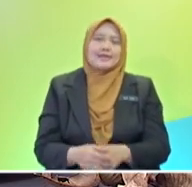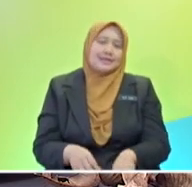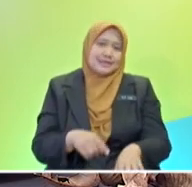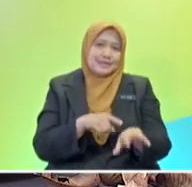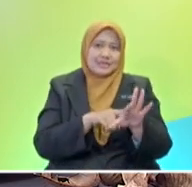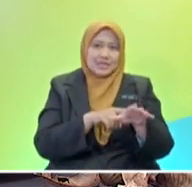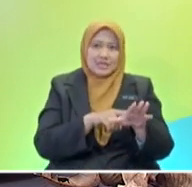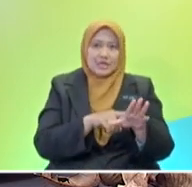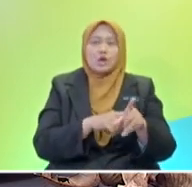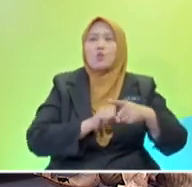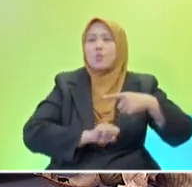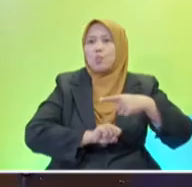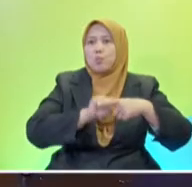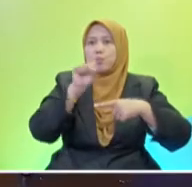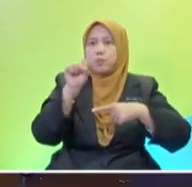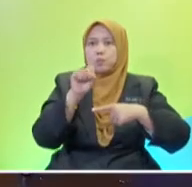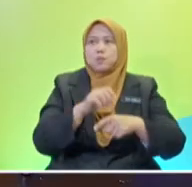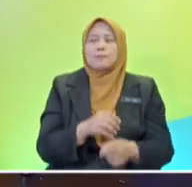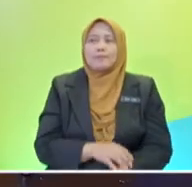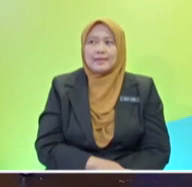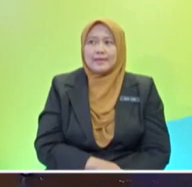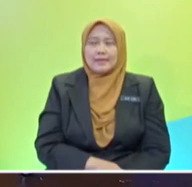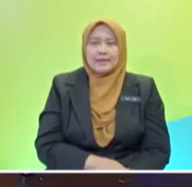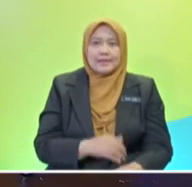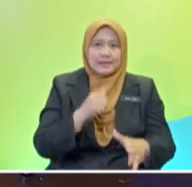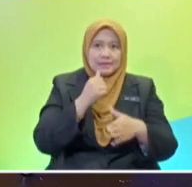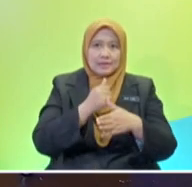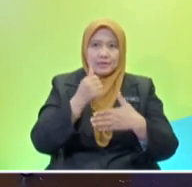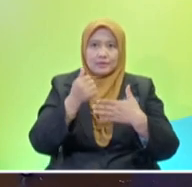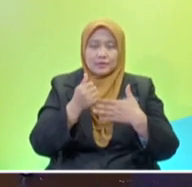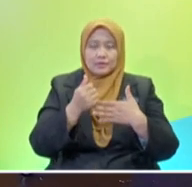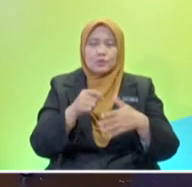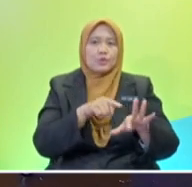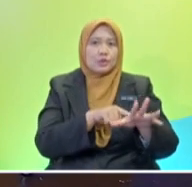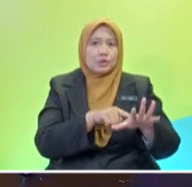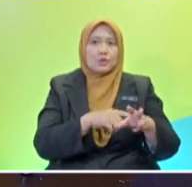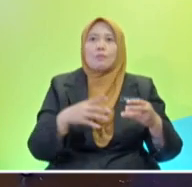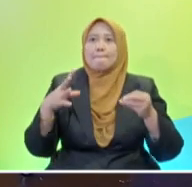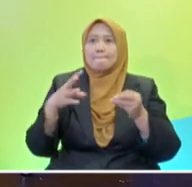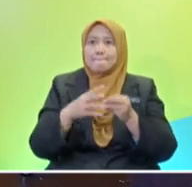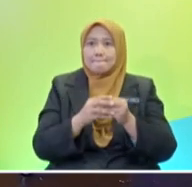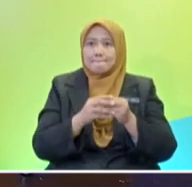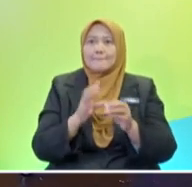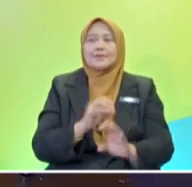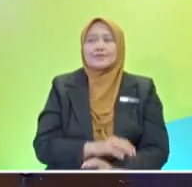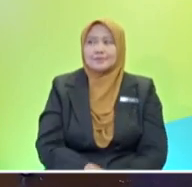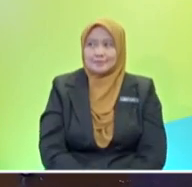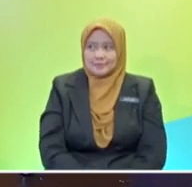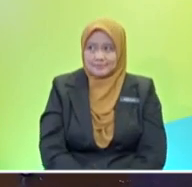Daun serai. Macam biji je ataupun kan. Kasihan daun serai dah gulung-gulung dah. Daun pinang. Daun pinang rapat-rapat. Daun